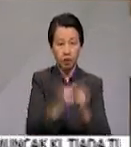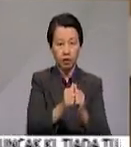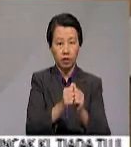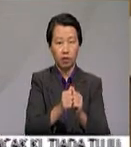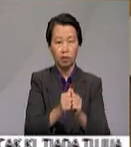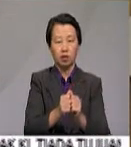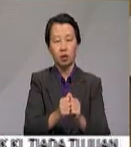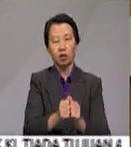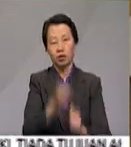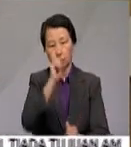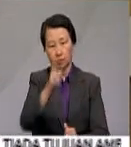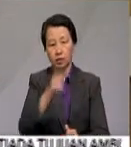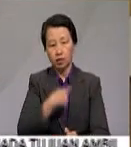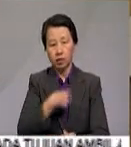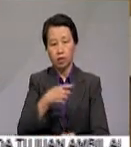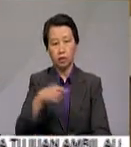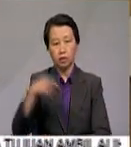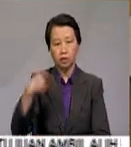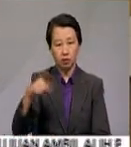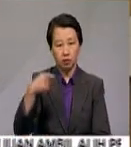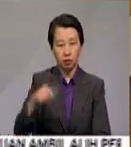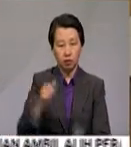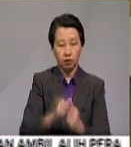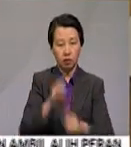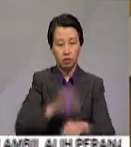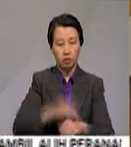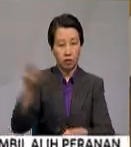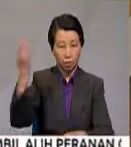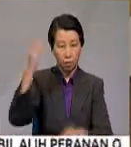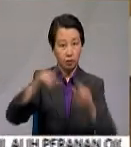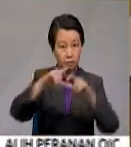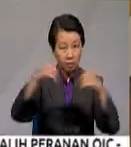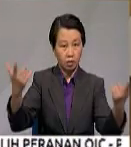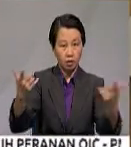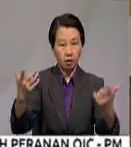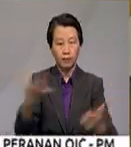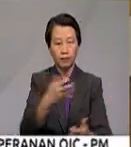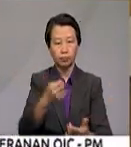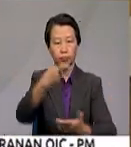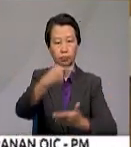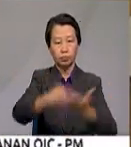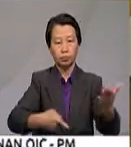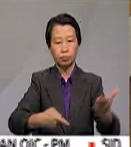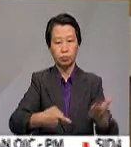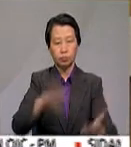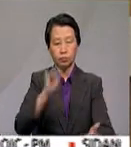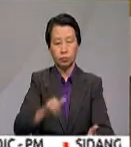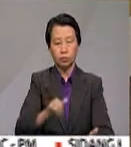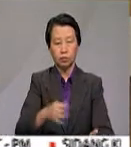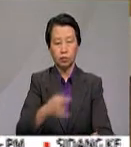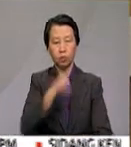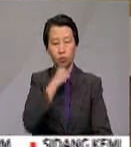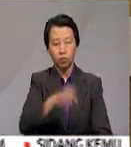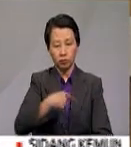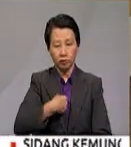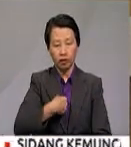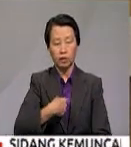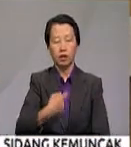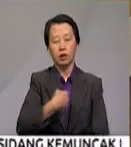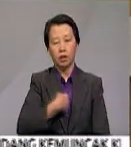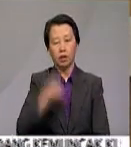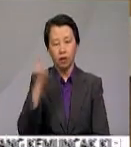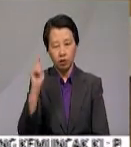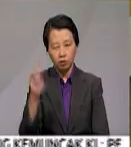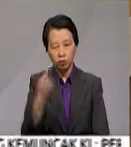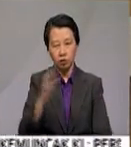zaman-zaman memang konti tim dengan zaman kita memang beza. So, apa yang buat umur saya ni, saya cuma